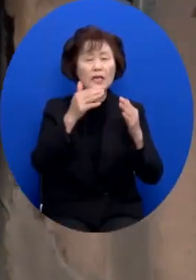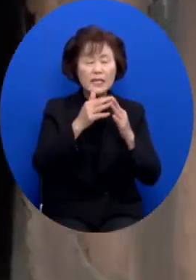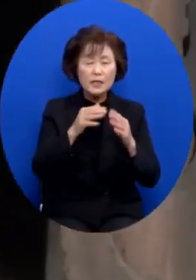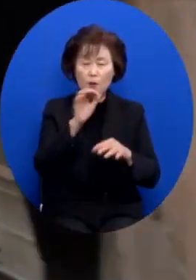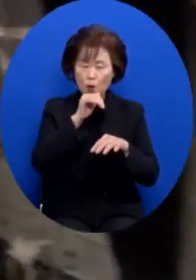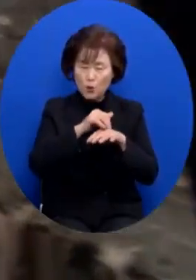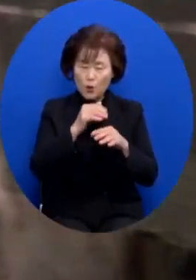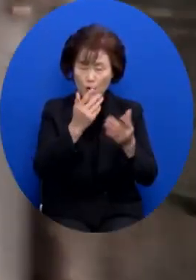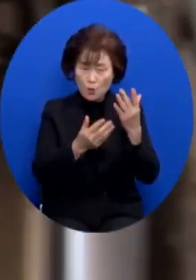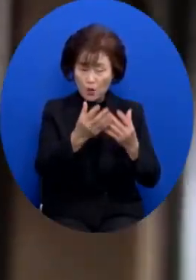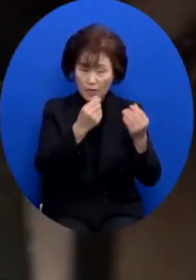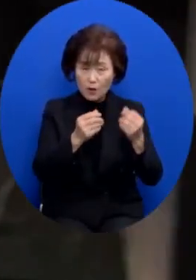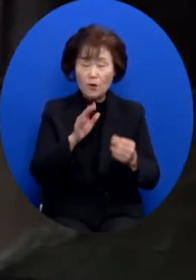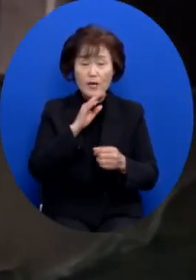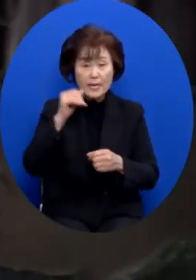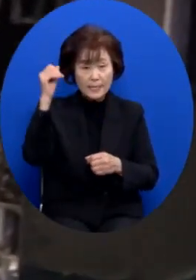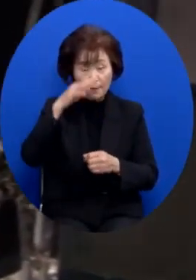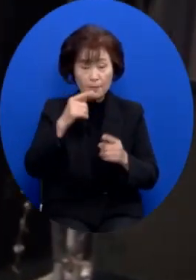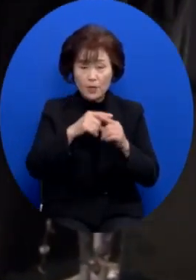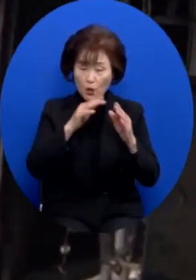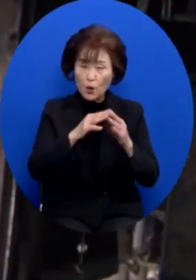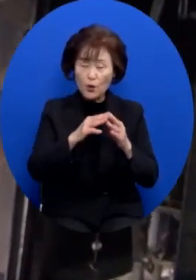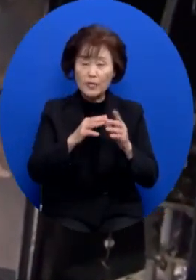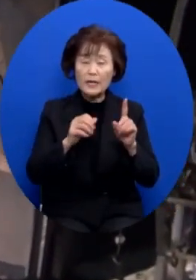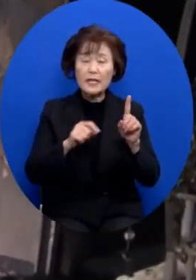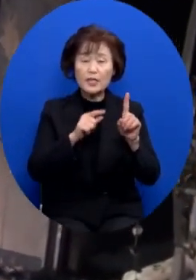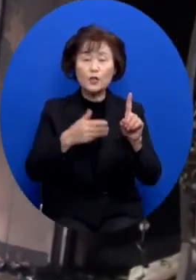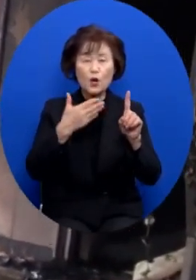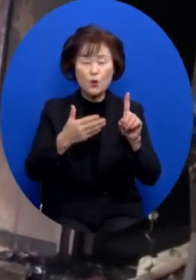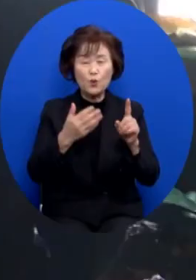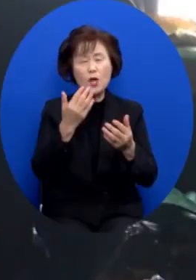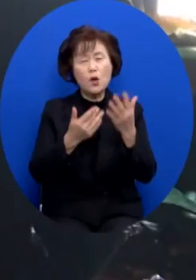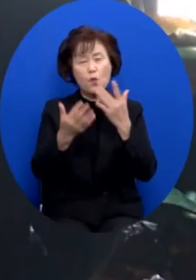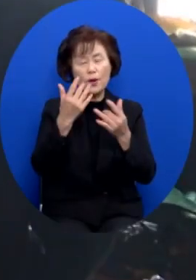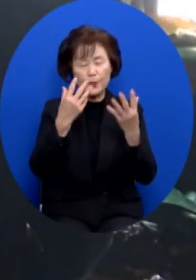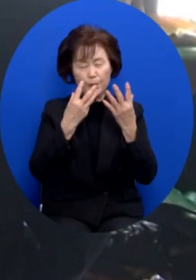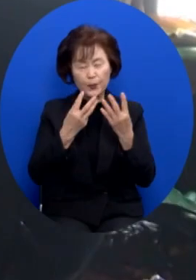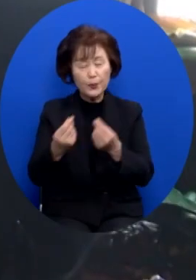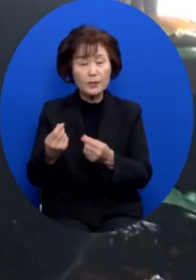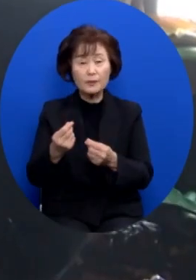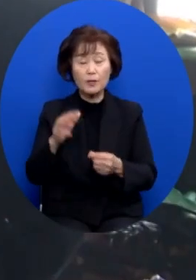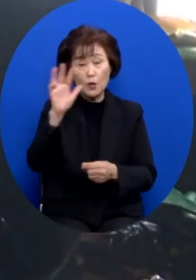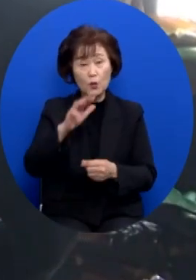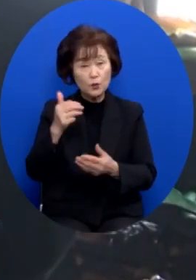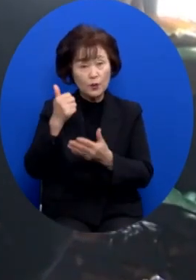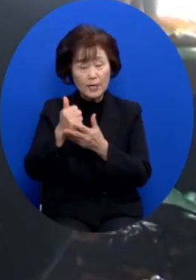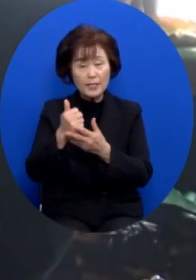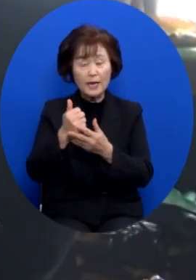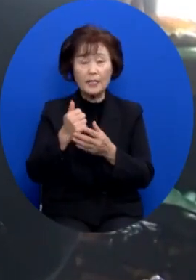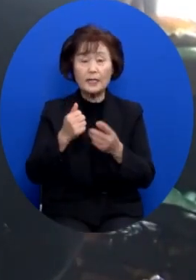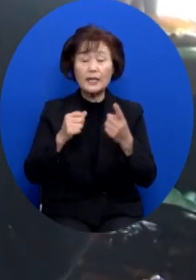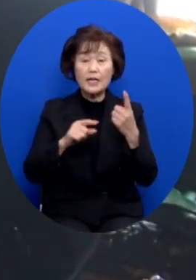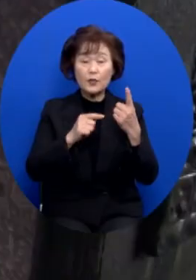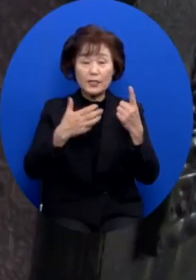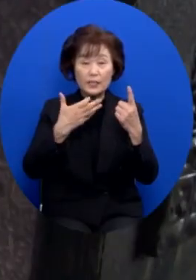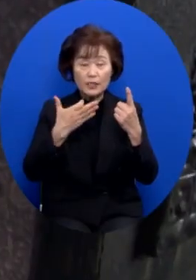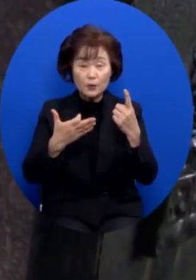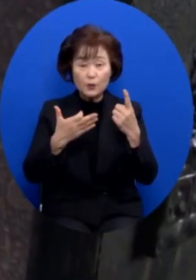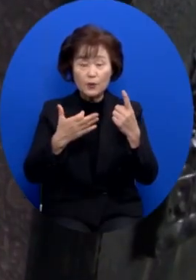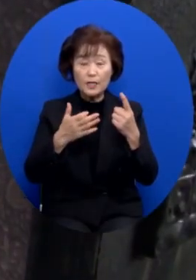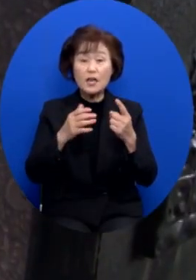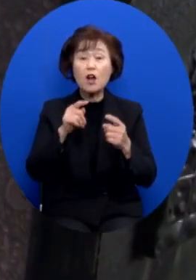탔고 참비 교회의 경우 지난 9일 화제로 전했습니다 김총장은 지난 19일 참 교회를 위로